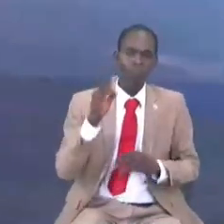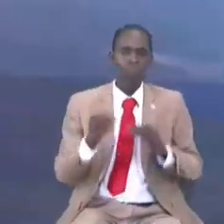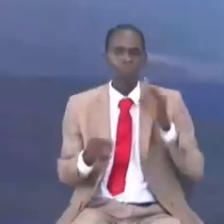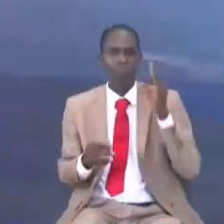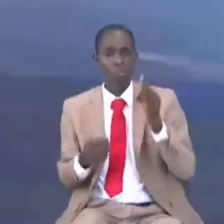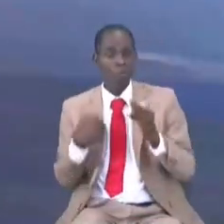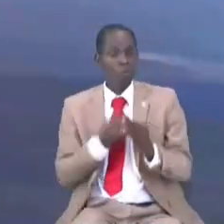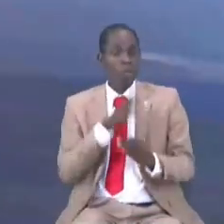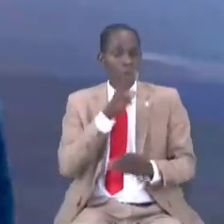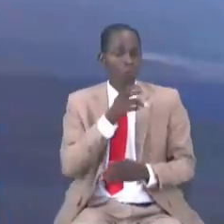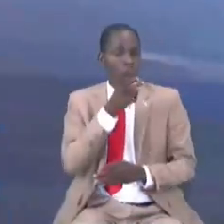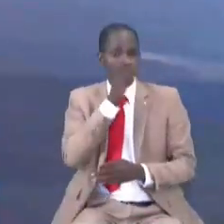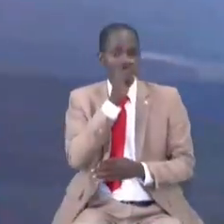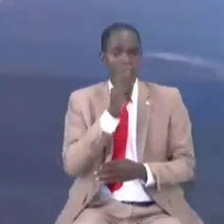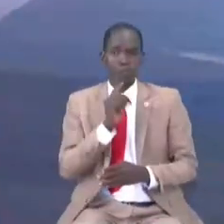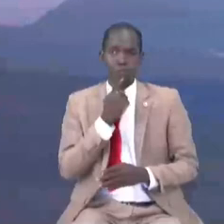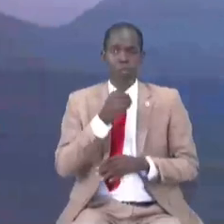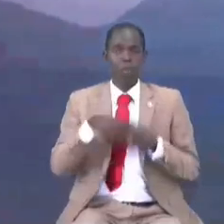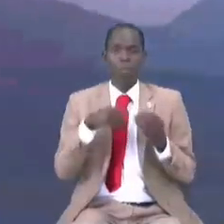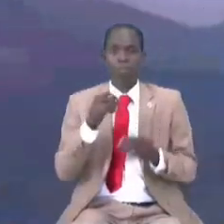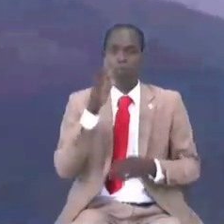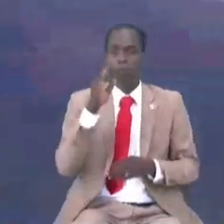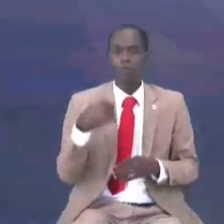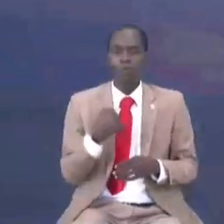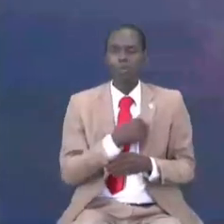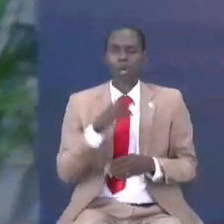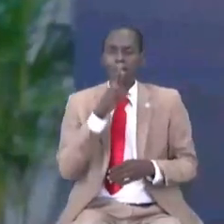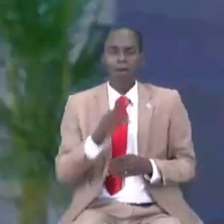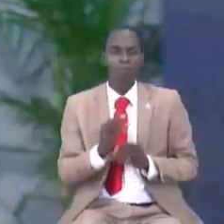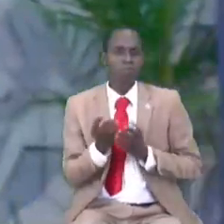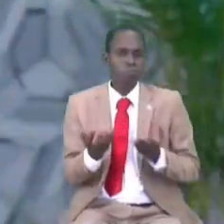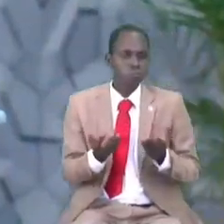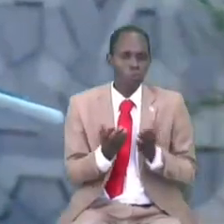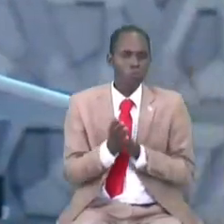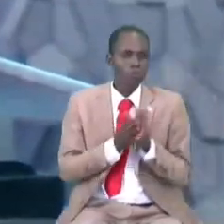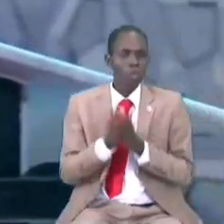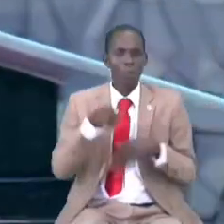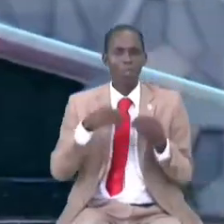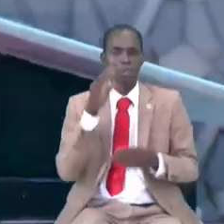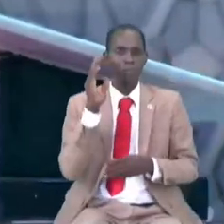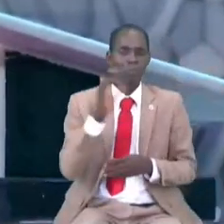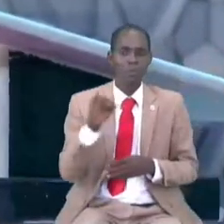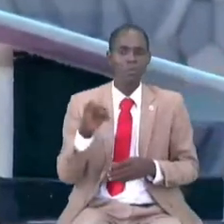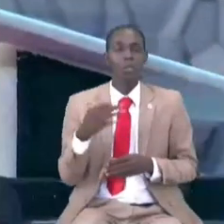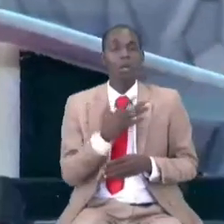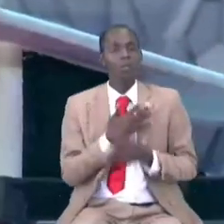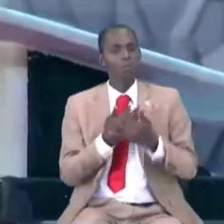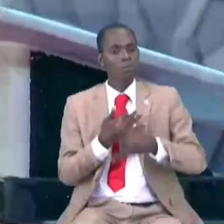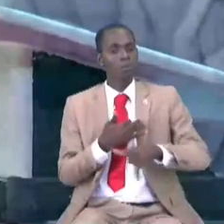dans la prédication. Nous sommes fervents dans la prédication. Mais ils disent, pas maintenant.